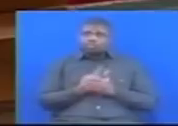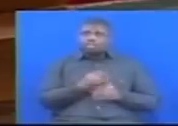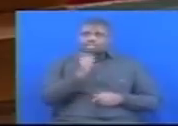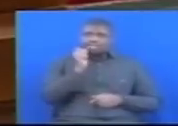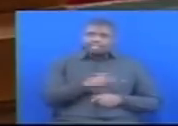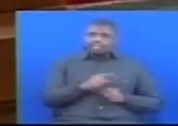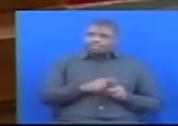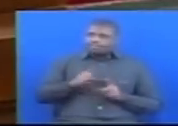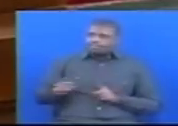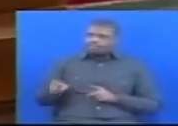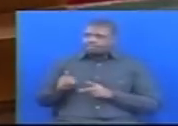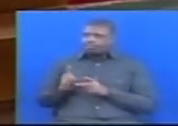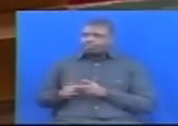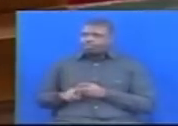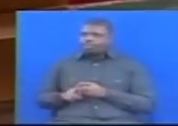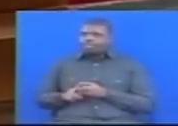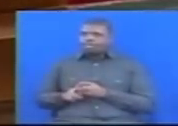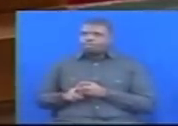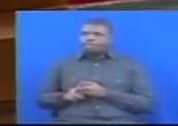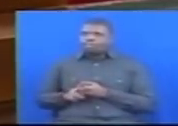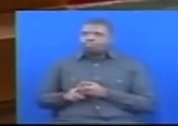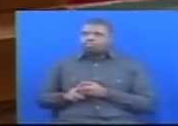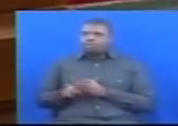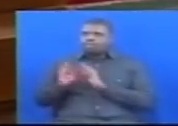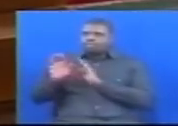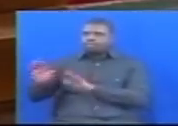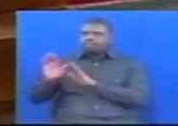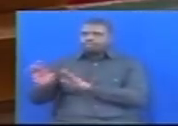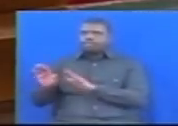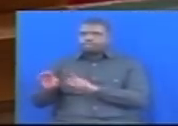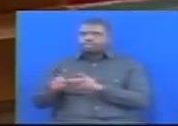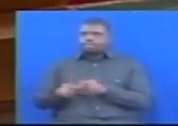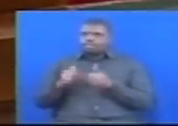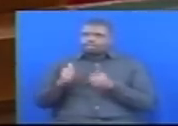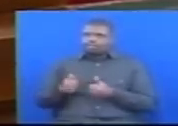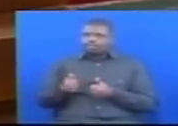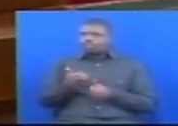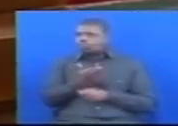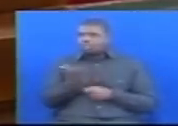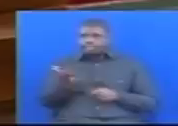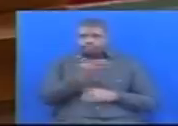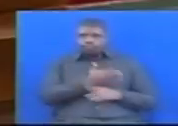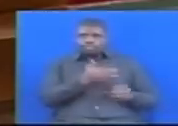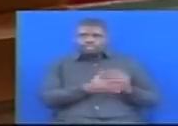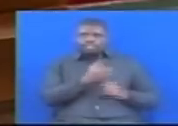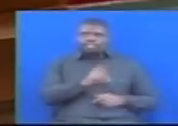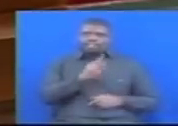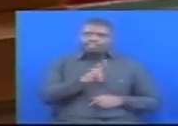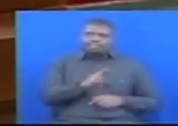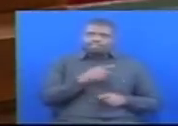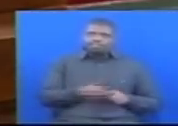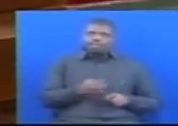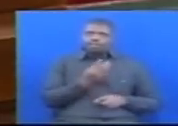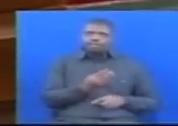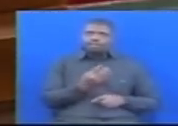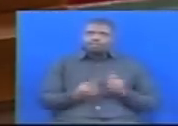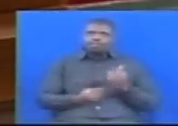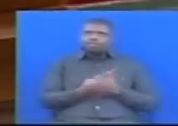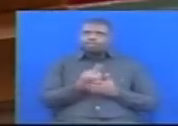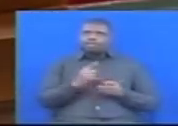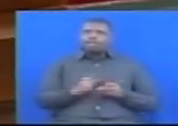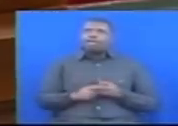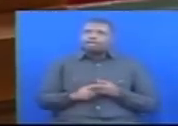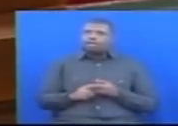Iringa mpaka kwenda Mwanza, na hivi sasa hivi unategemea tena kujengo mwingine wa KV 400 kutoka Iringa mpaka